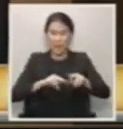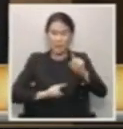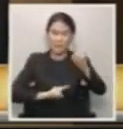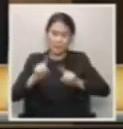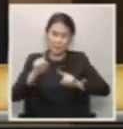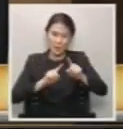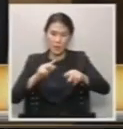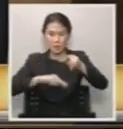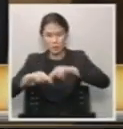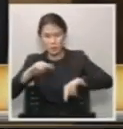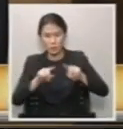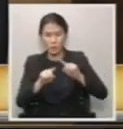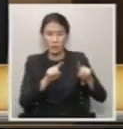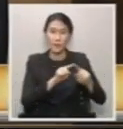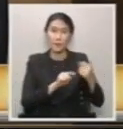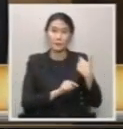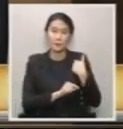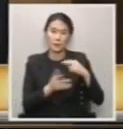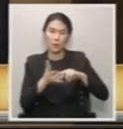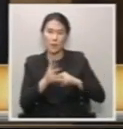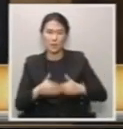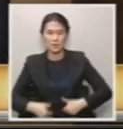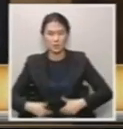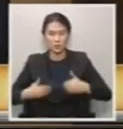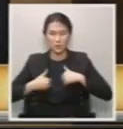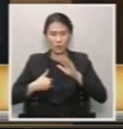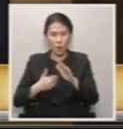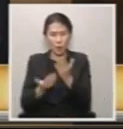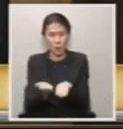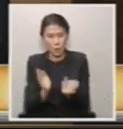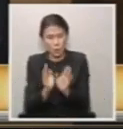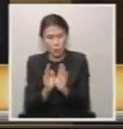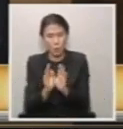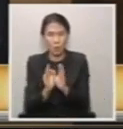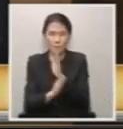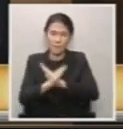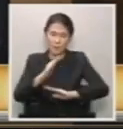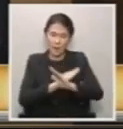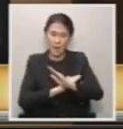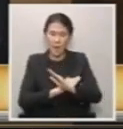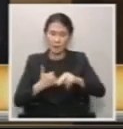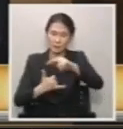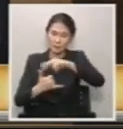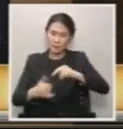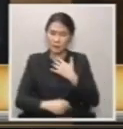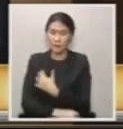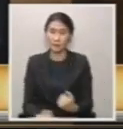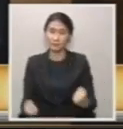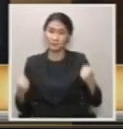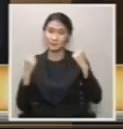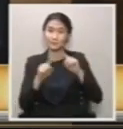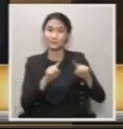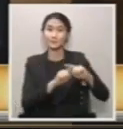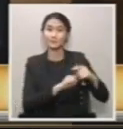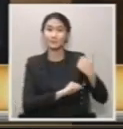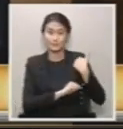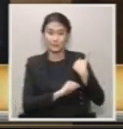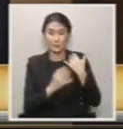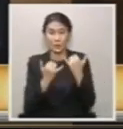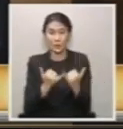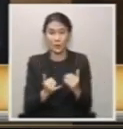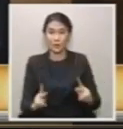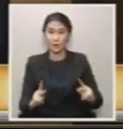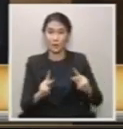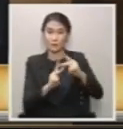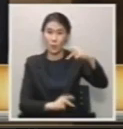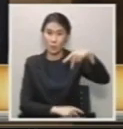แล้วก็ดูความอยู่ดีมีสุขในเชิงสุขภาพของคนพิการกระทรวงการพัฒนาสังคมและความมั่นคง